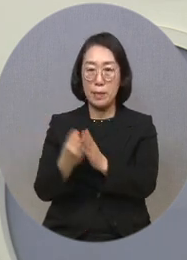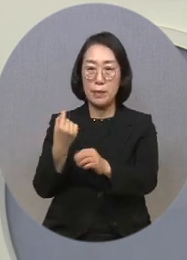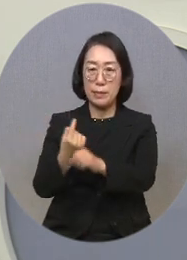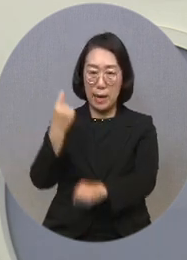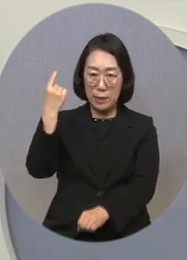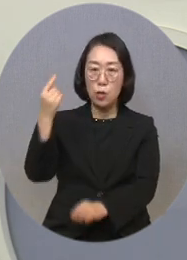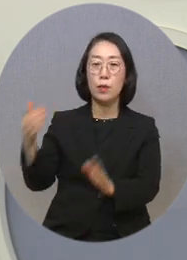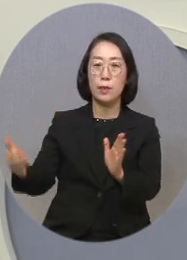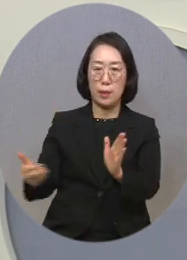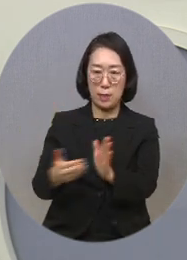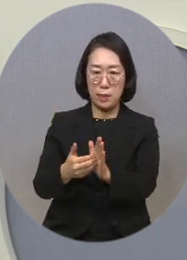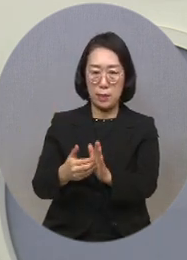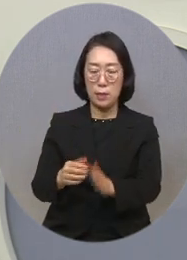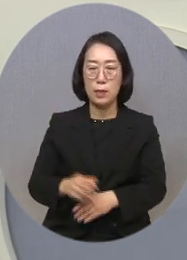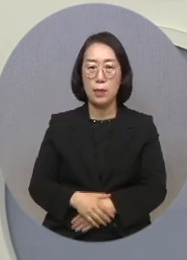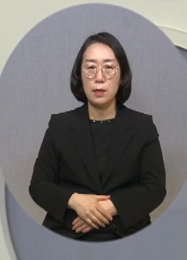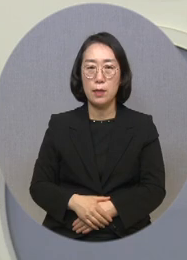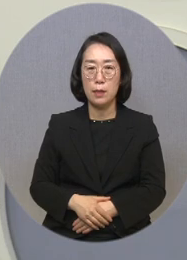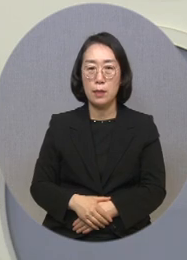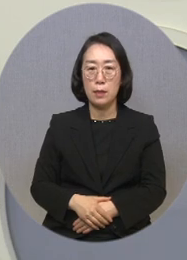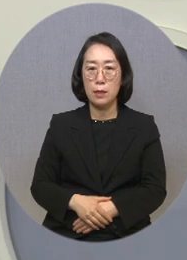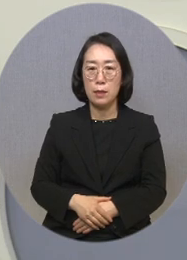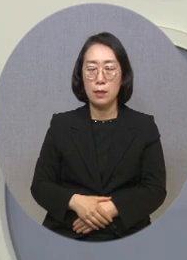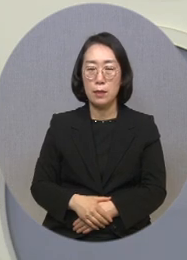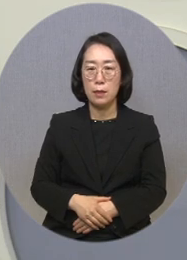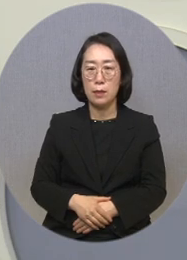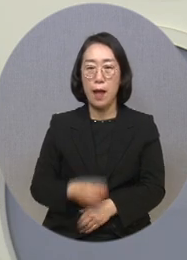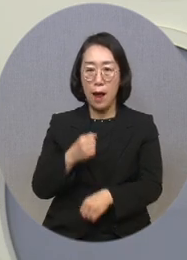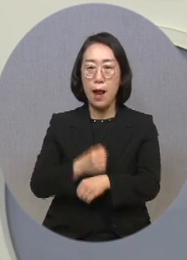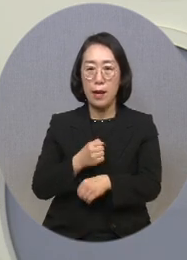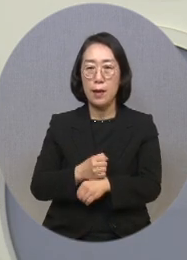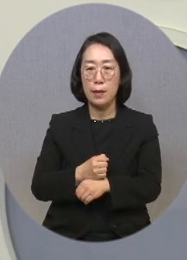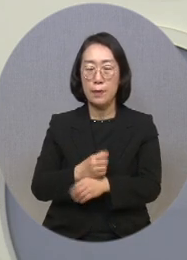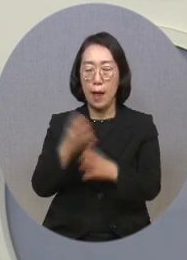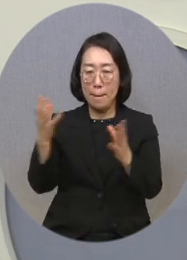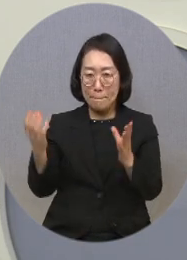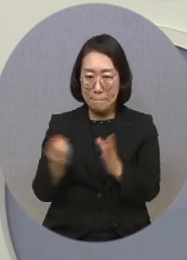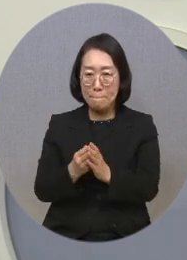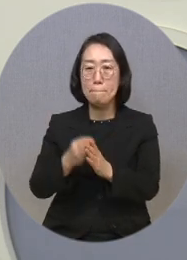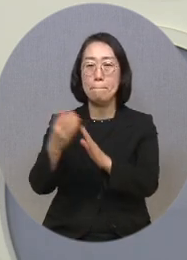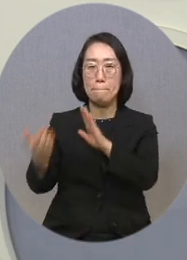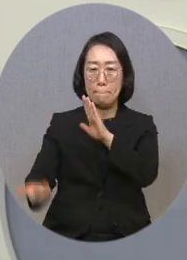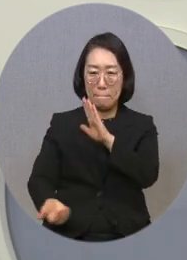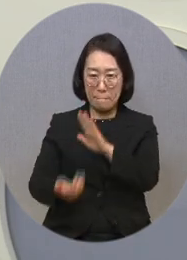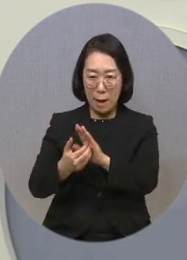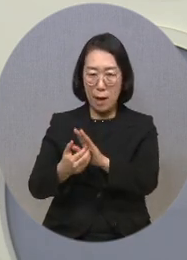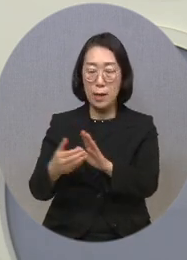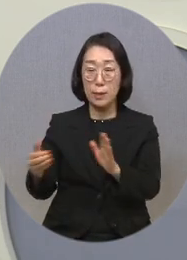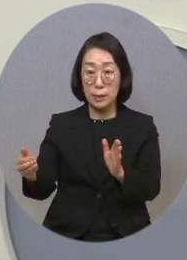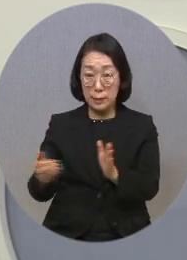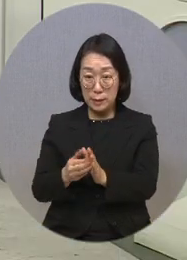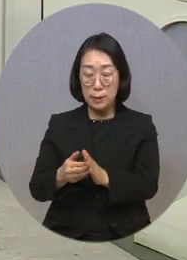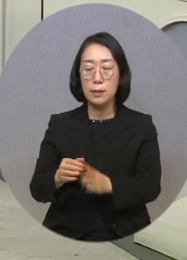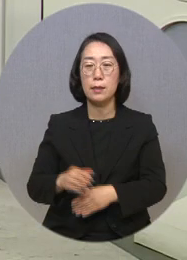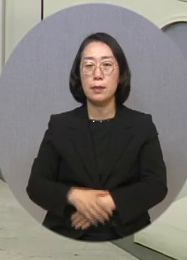아, 끝났다? 네. 할 일은 거의 다 마친 사람이다. 그 자리에서 해야 할 일은. 아, 그렇습니까?